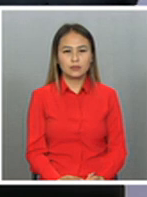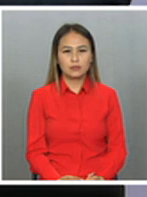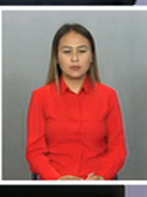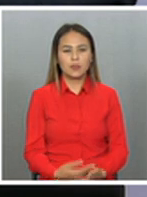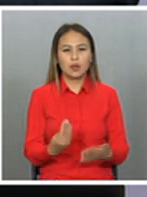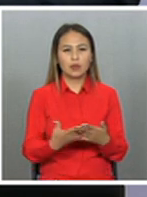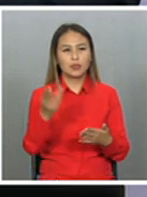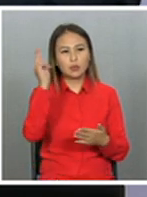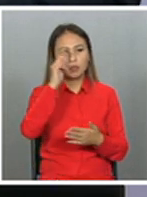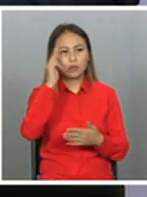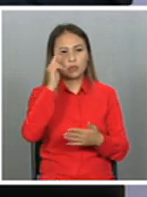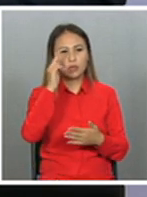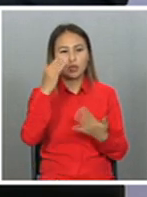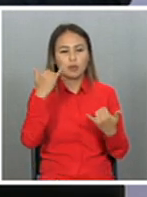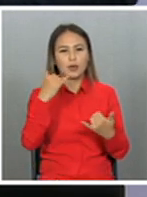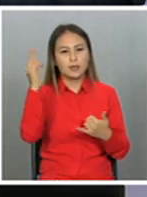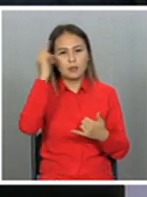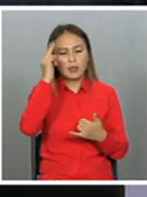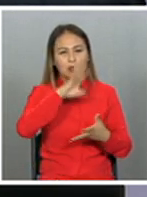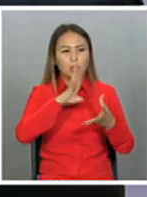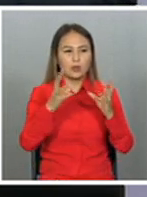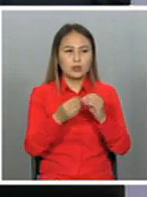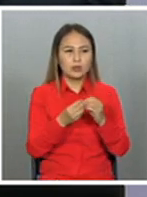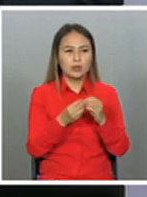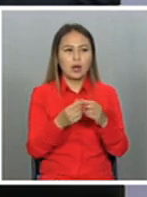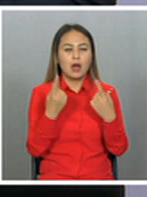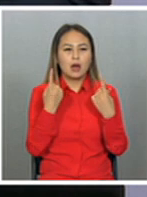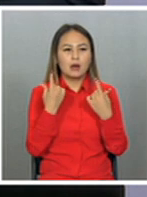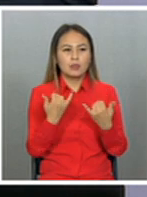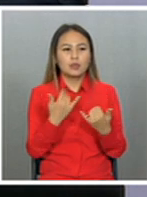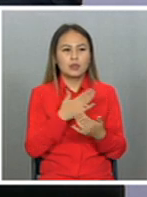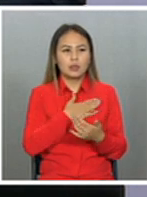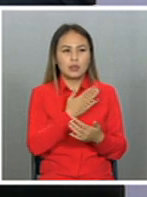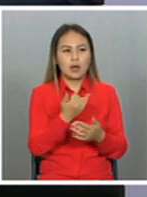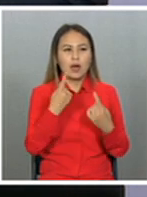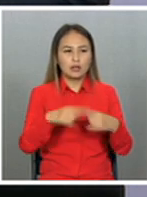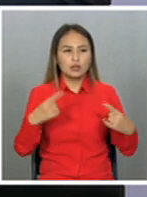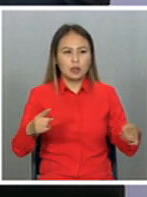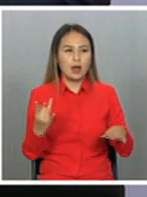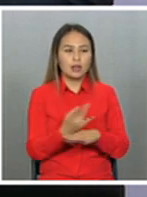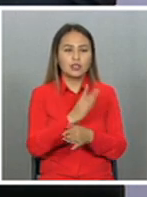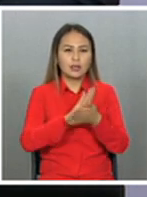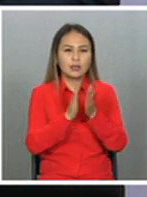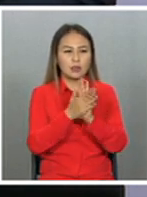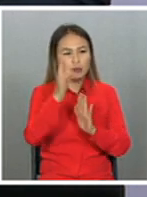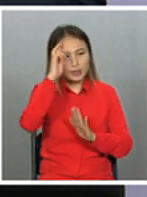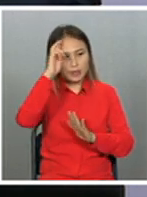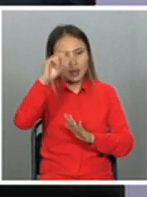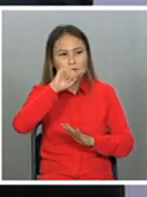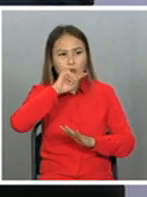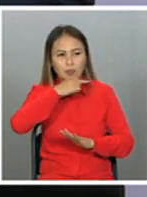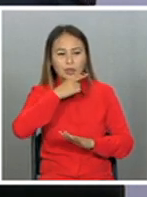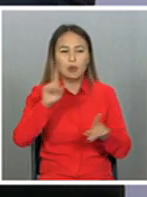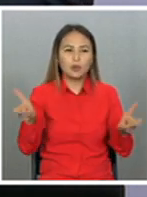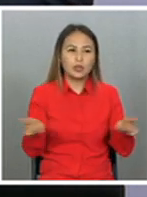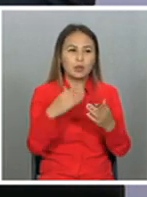Құрметті оқушылар, бүгінгі сабағымызды қорытындылай келетін болсақ, біз сіздермен әртүрлі алғышарттар негізінде мемлекеттерді